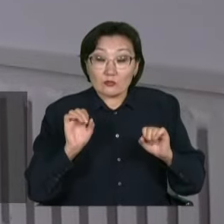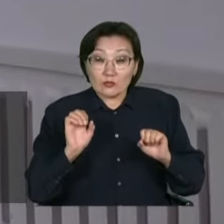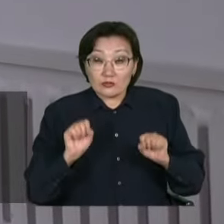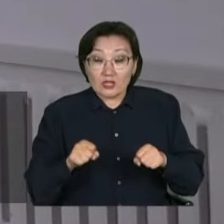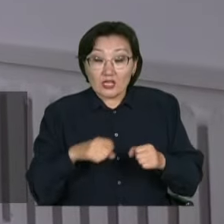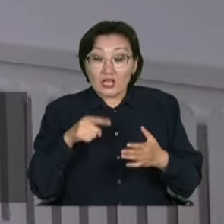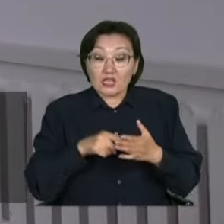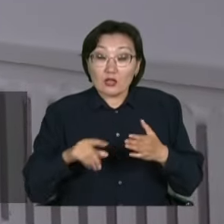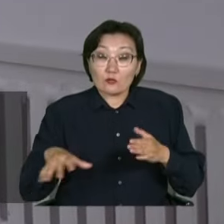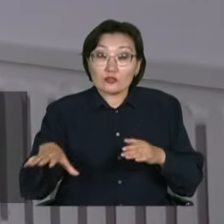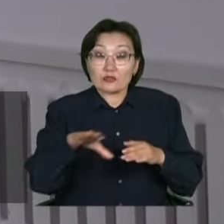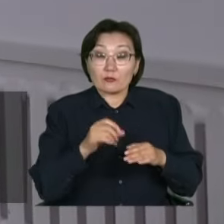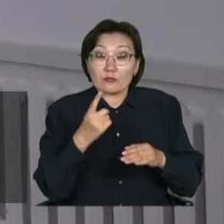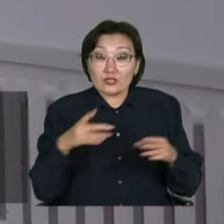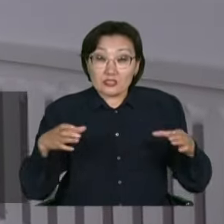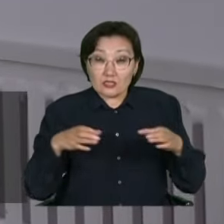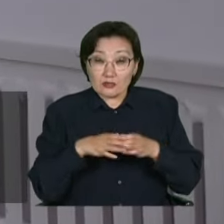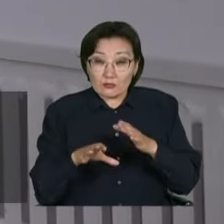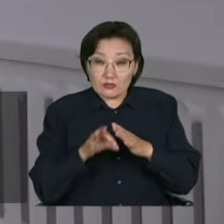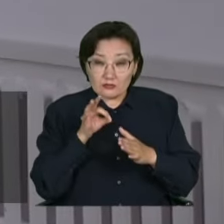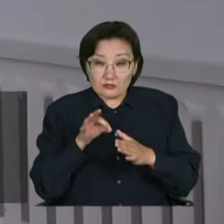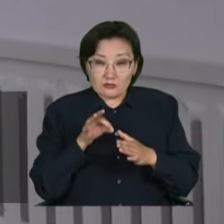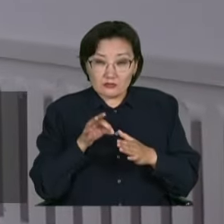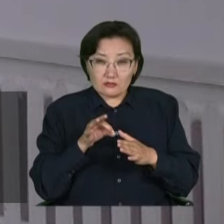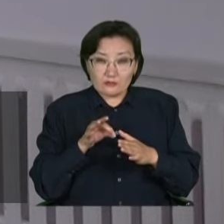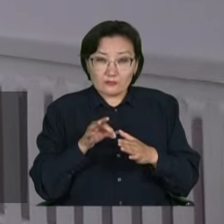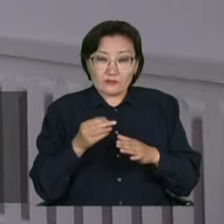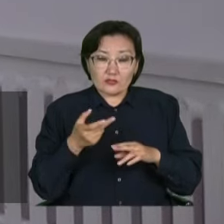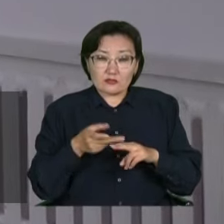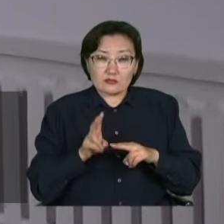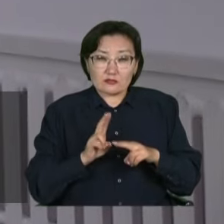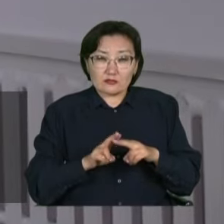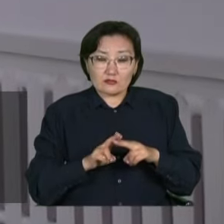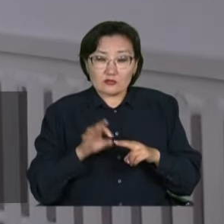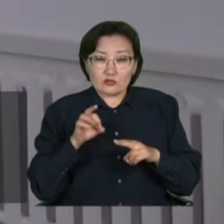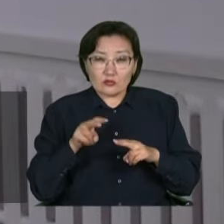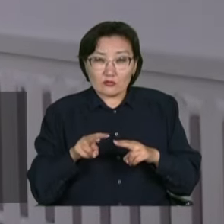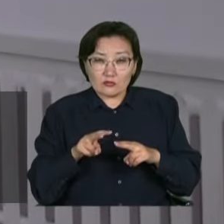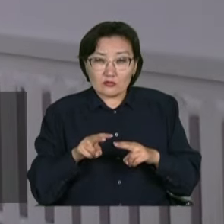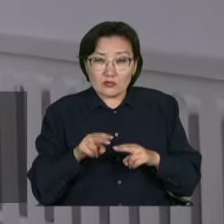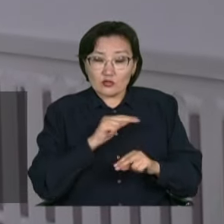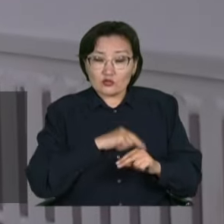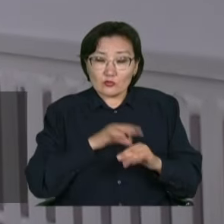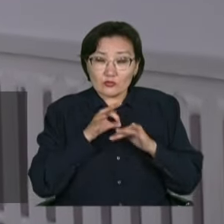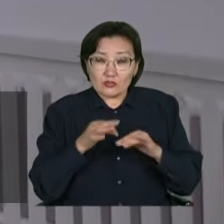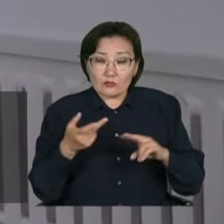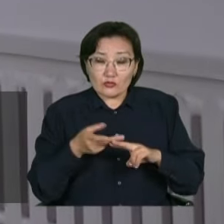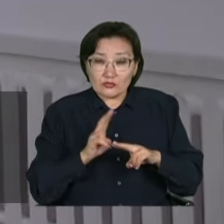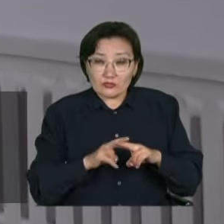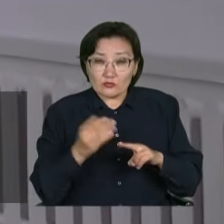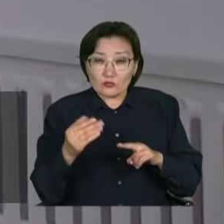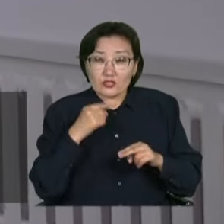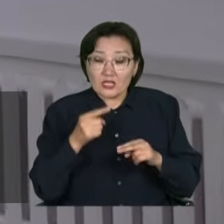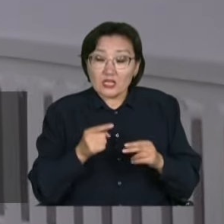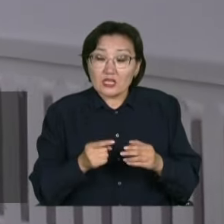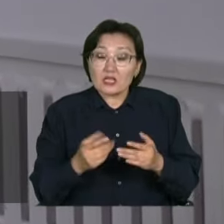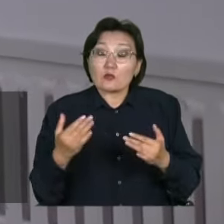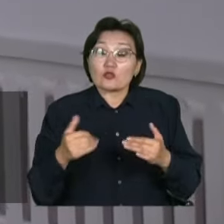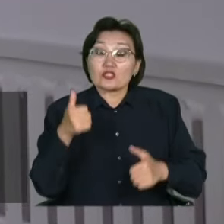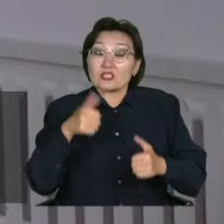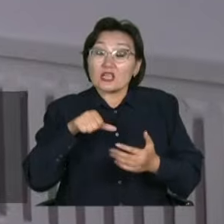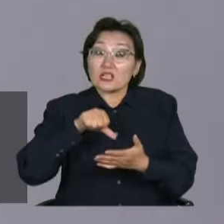бір оператор айқындадық. Бір оператор, жаңағы біз қала бойынша сол жұмысты жүргізу керек. Біз бұл кісіге де айттық, кіріңіздер,